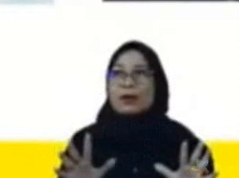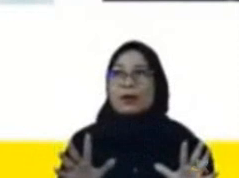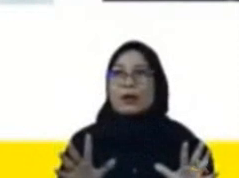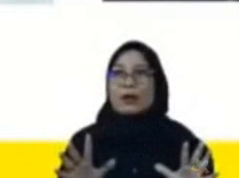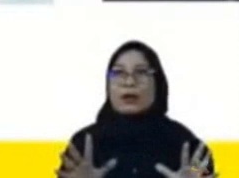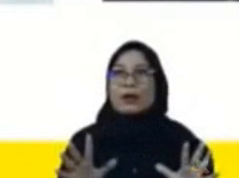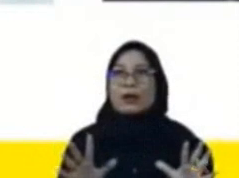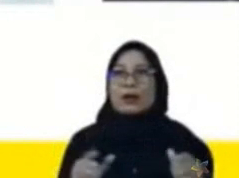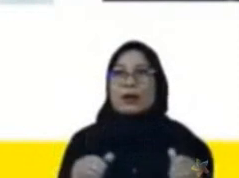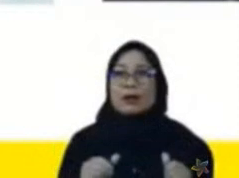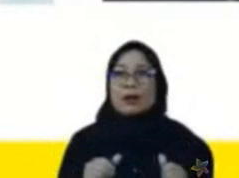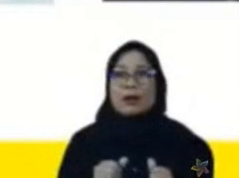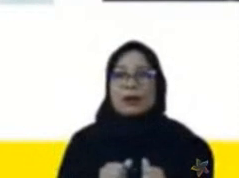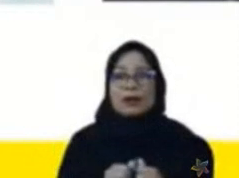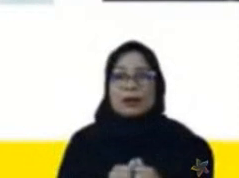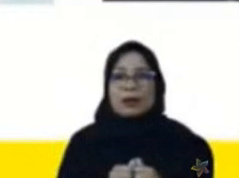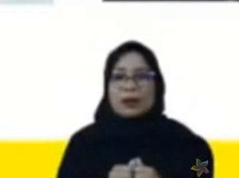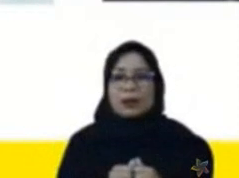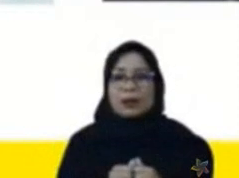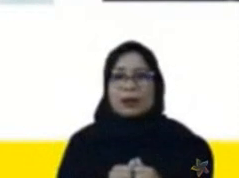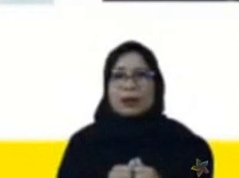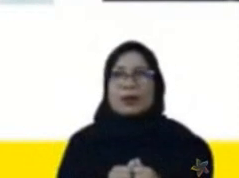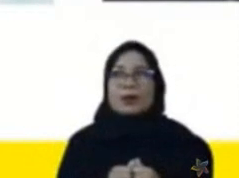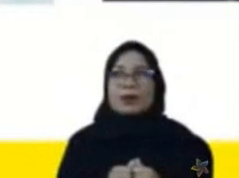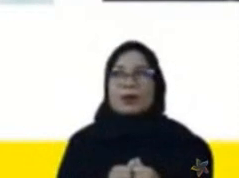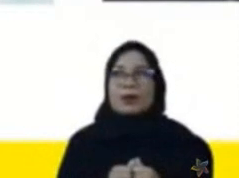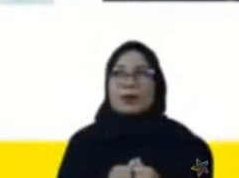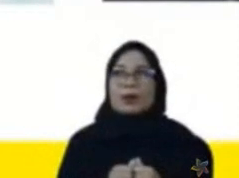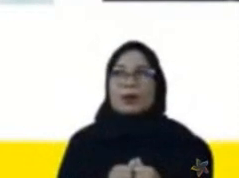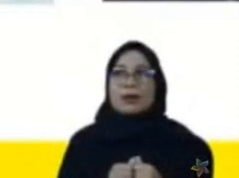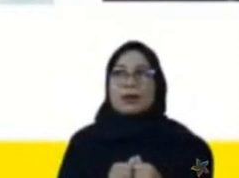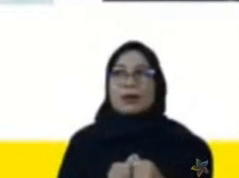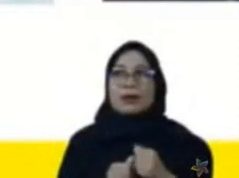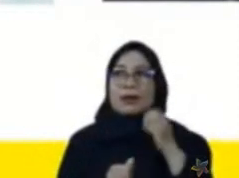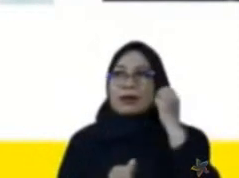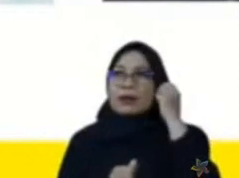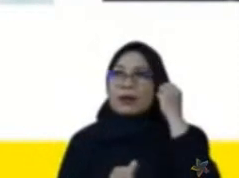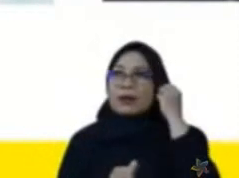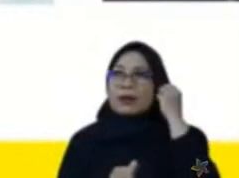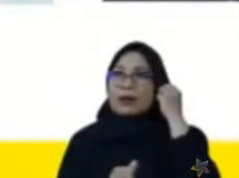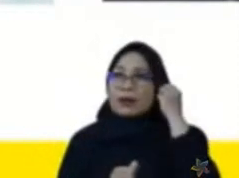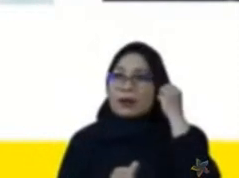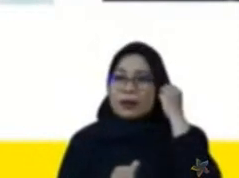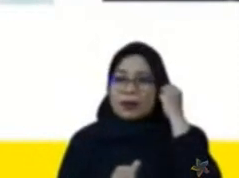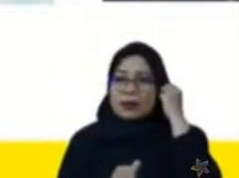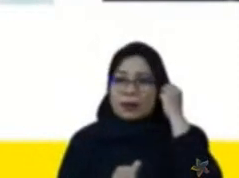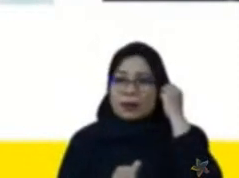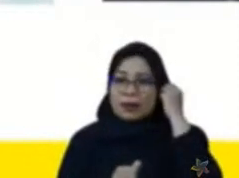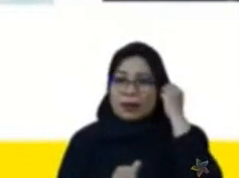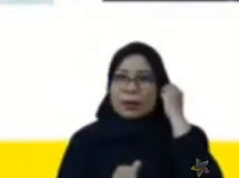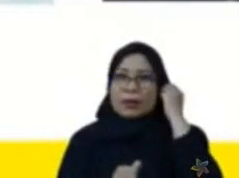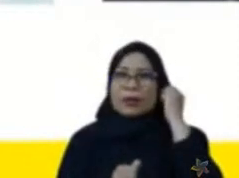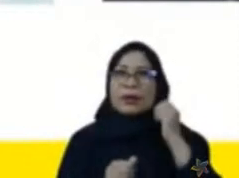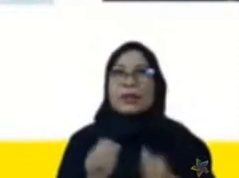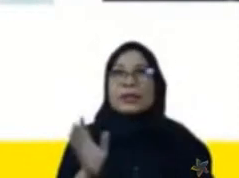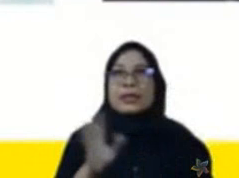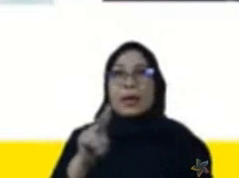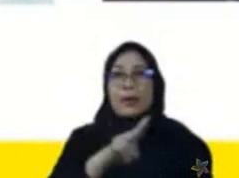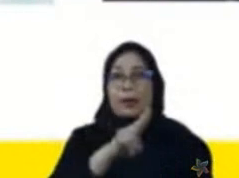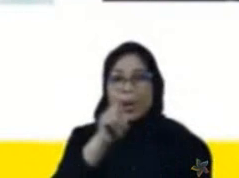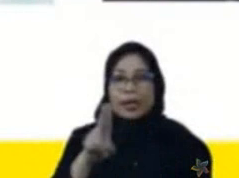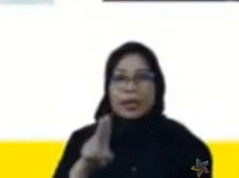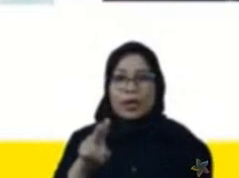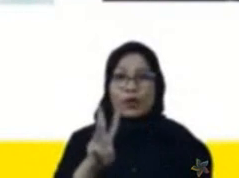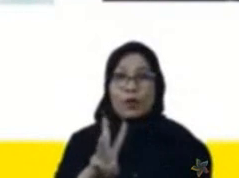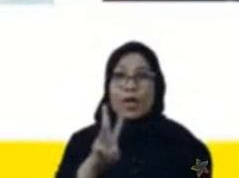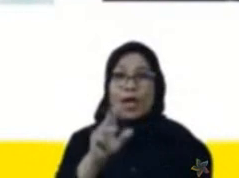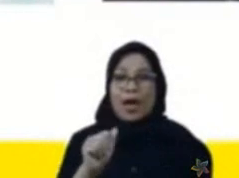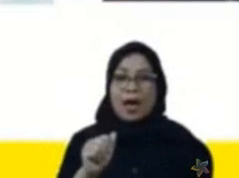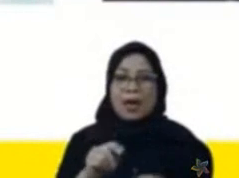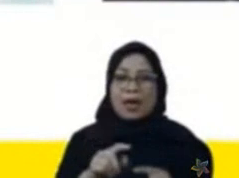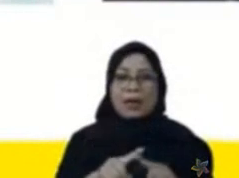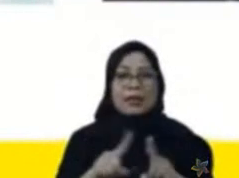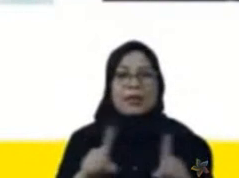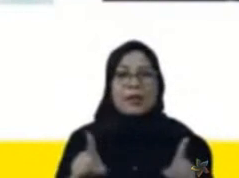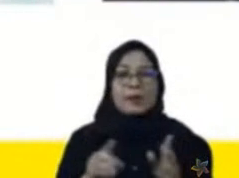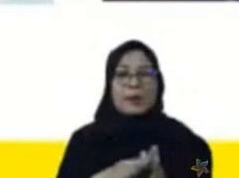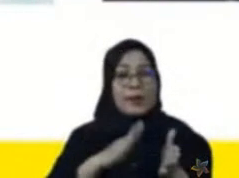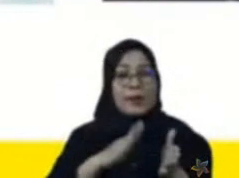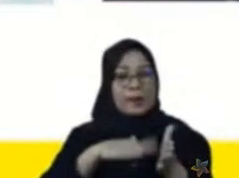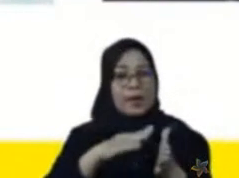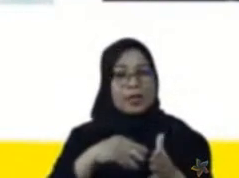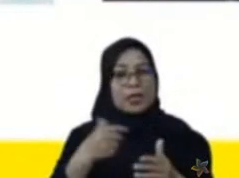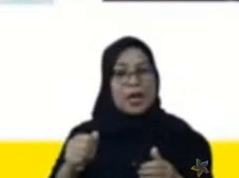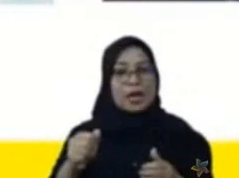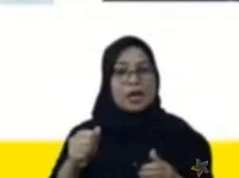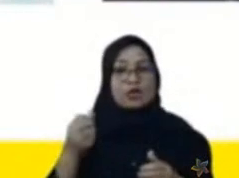walaupun pada prinsipnya itu menggunakan WhatsApp, tetapi kami melakukan variasi pembelajaran agar anak itu